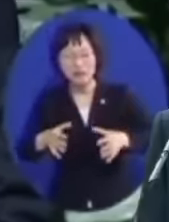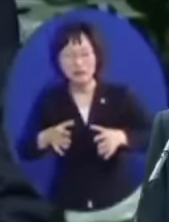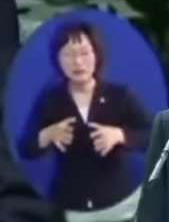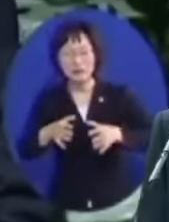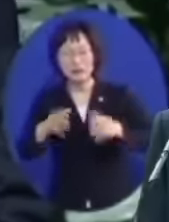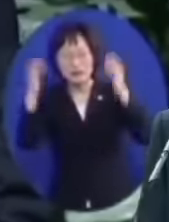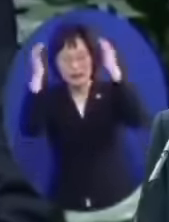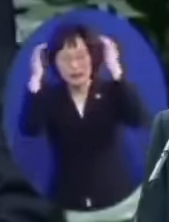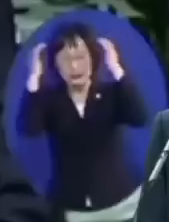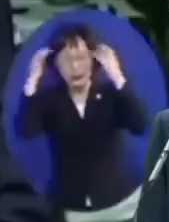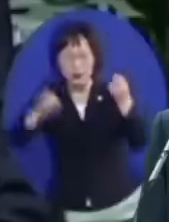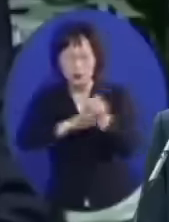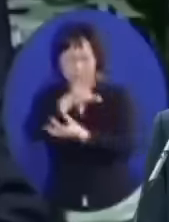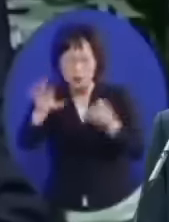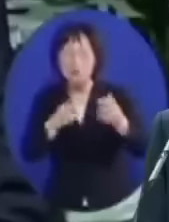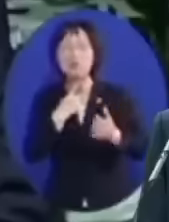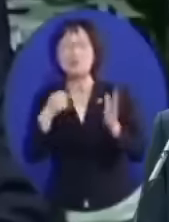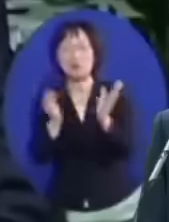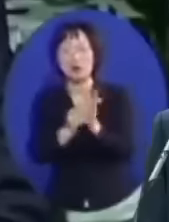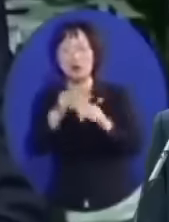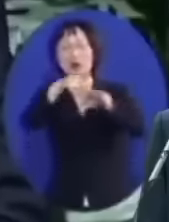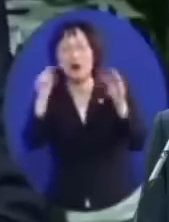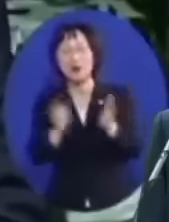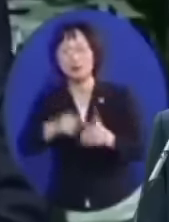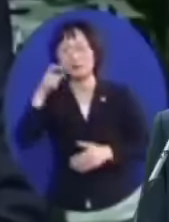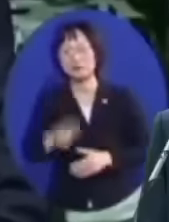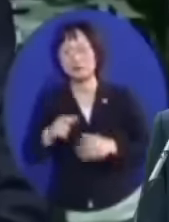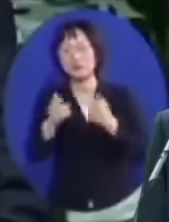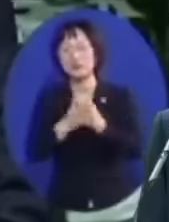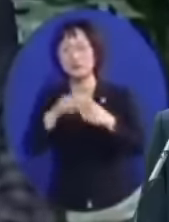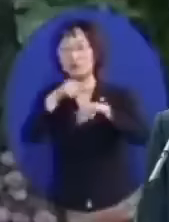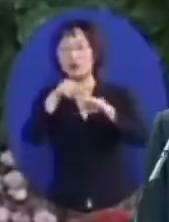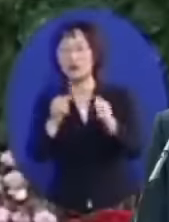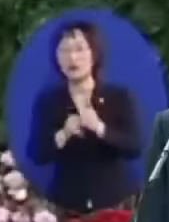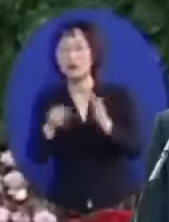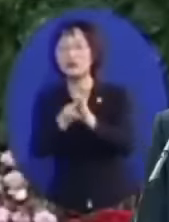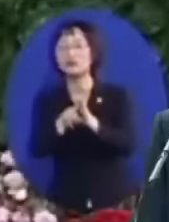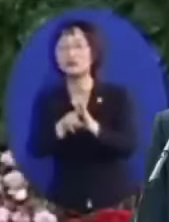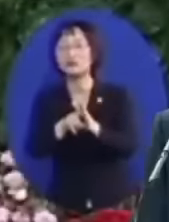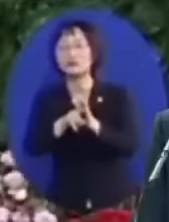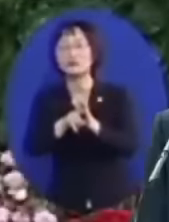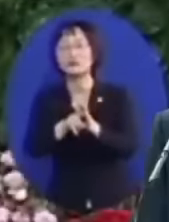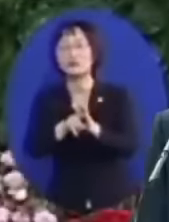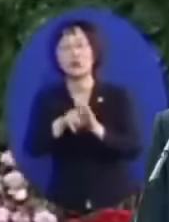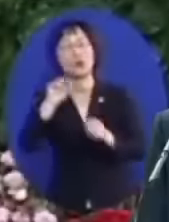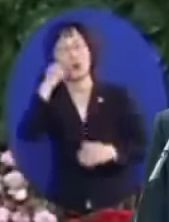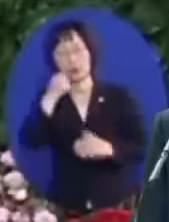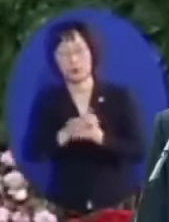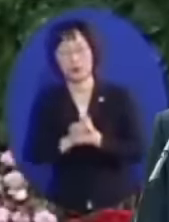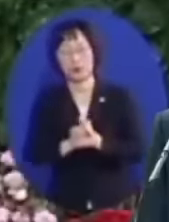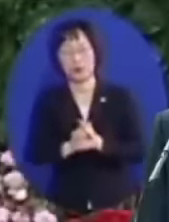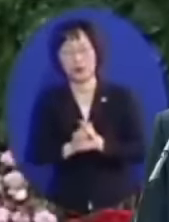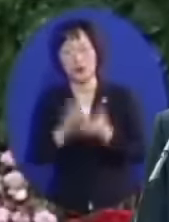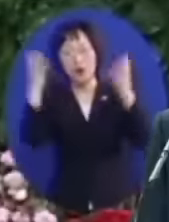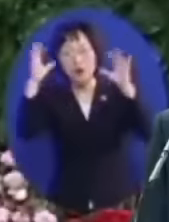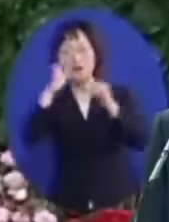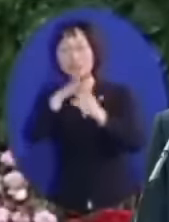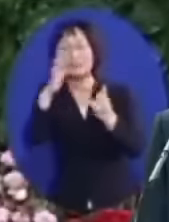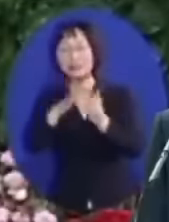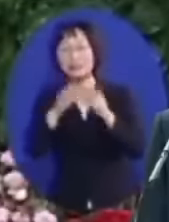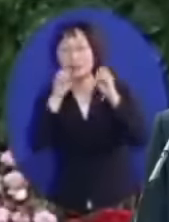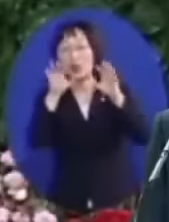환란이 다가와서 마음을 마감으로 복음이 마음속에 들어오지 못하게 하고 있는 것입니다. 어린이 전도협회는 다른